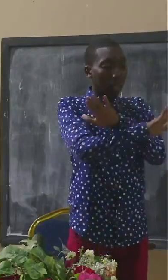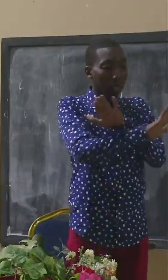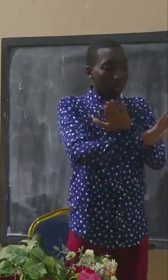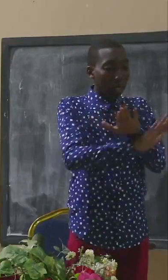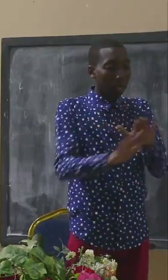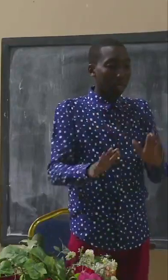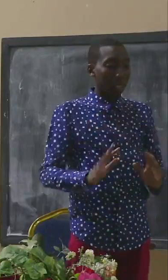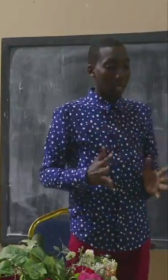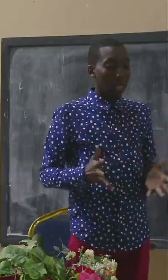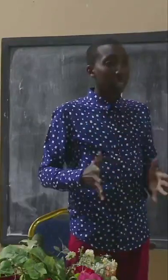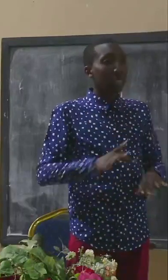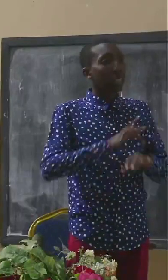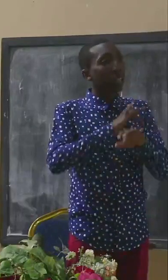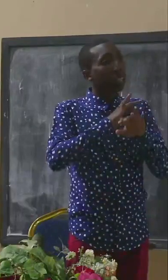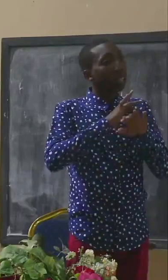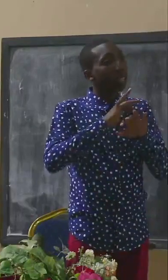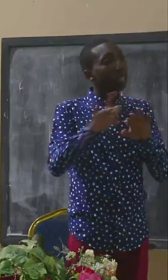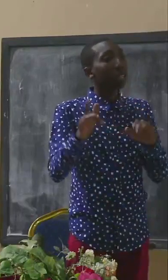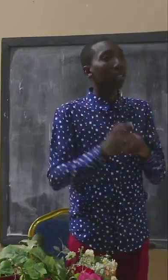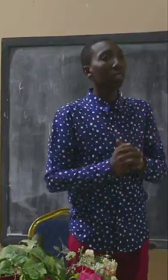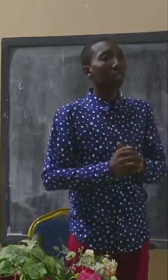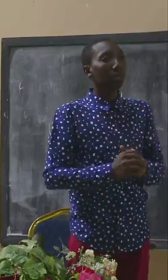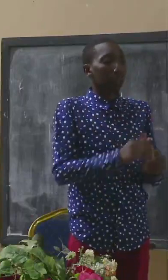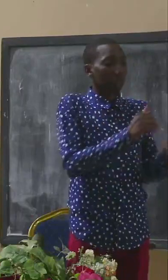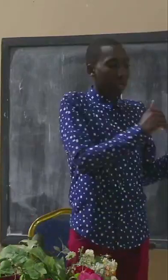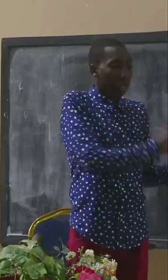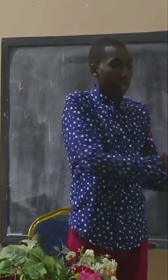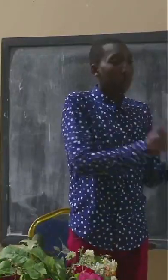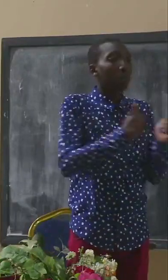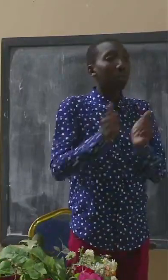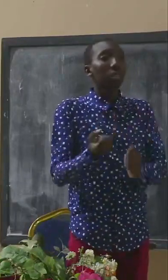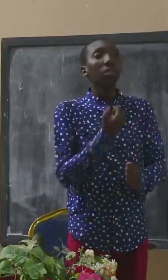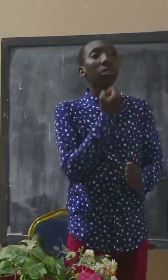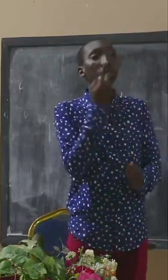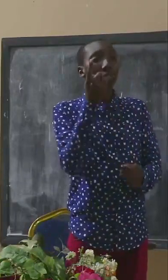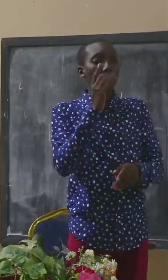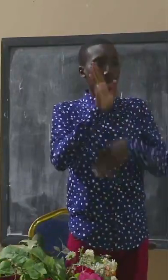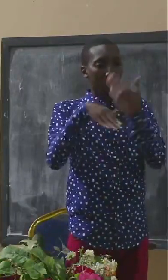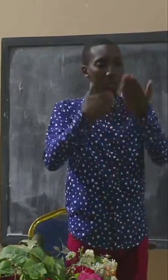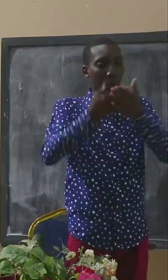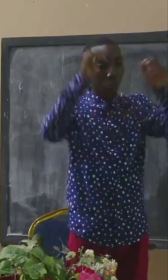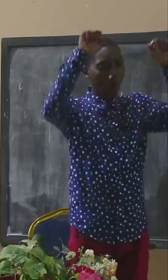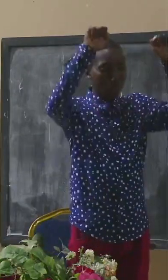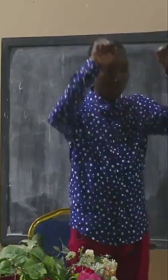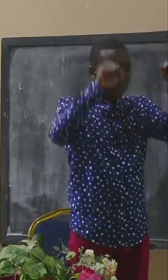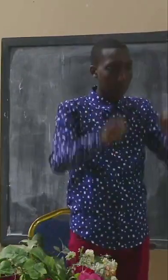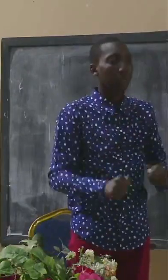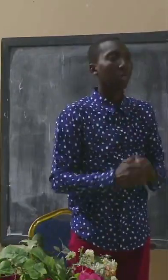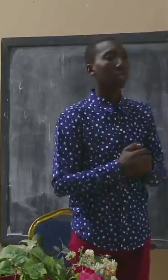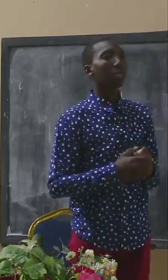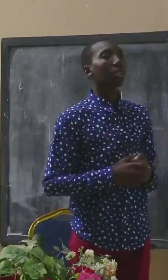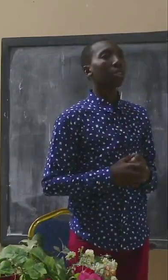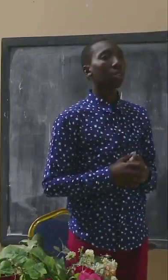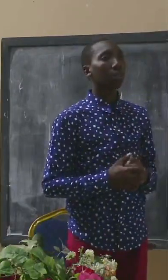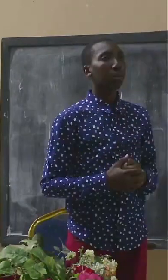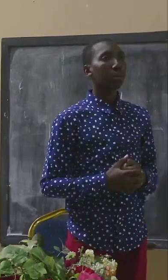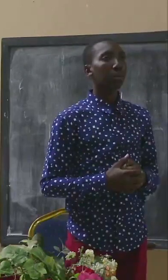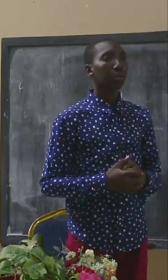Usiogope. Amen. Ne crains point. Ivya sema muweza vyote. Ainsi dit le